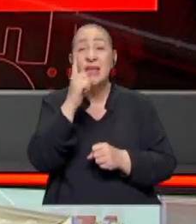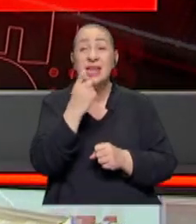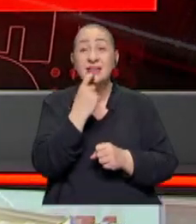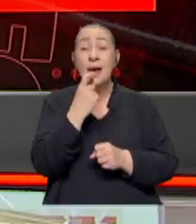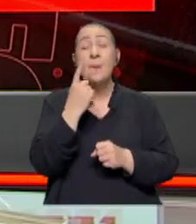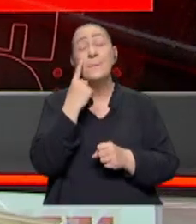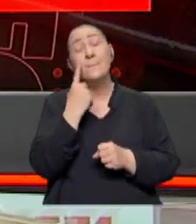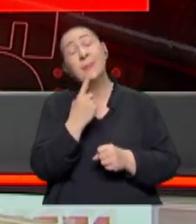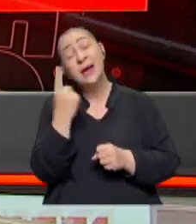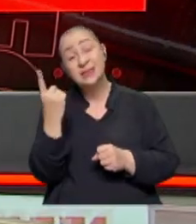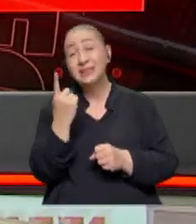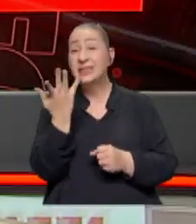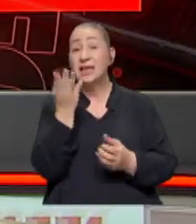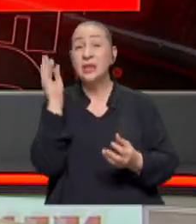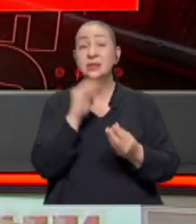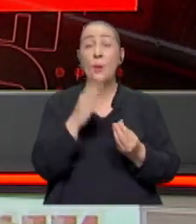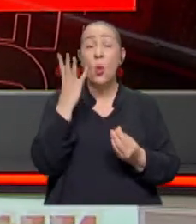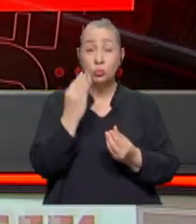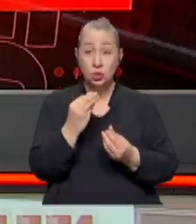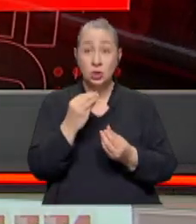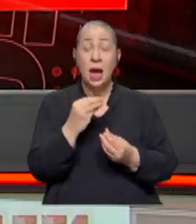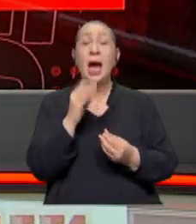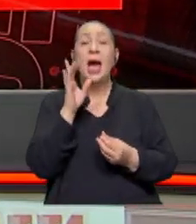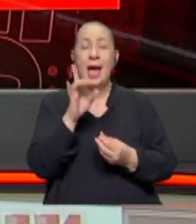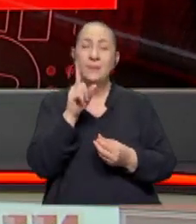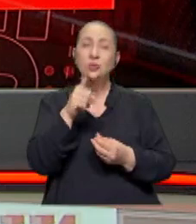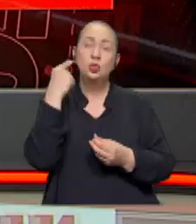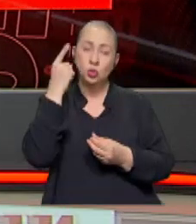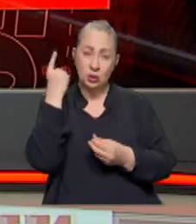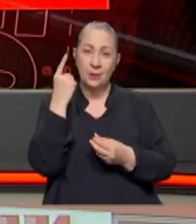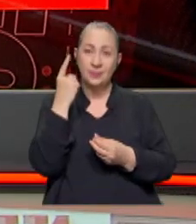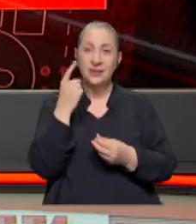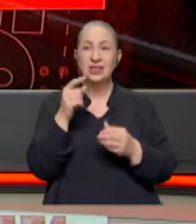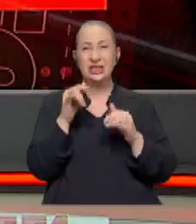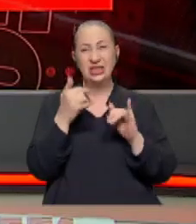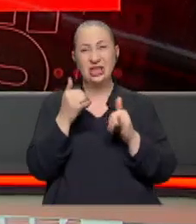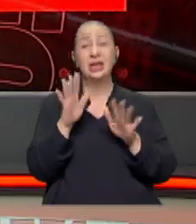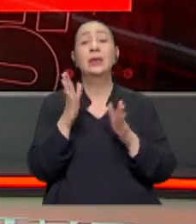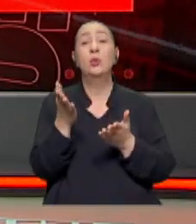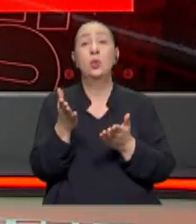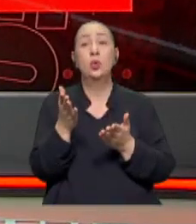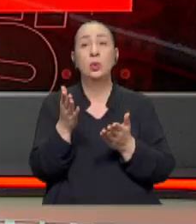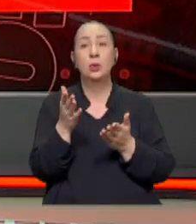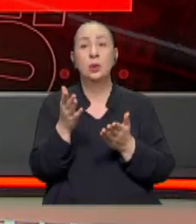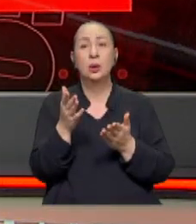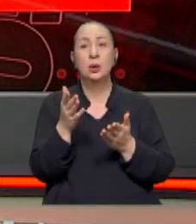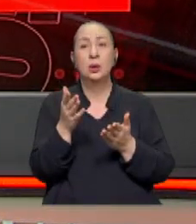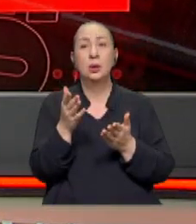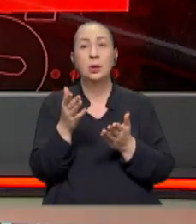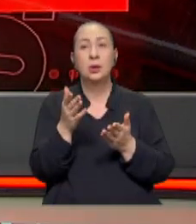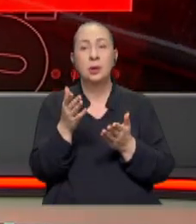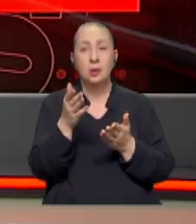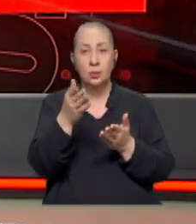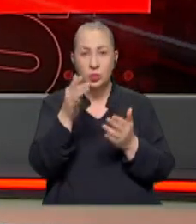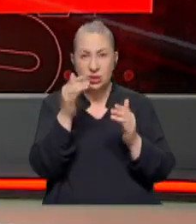yılda bakın ne kadar zamlanmış. Ha bir de tabii şunu düşünelim. Şaka değil bu.